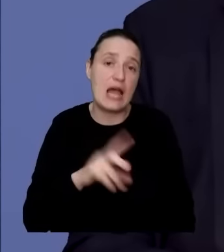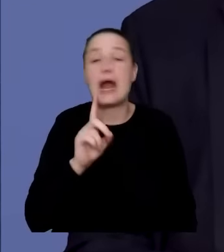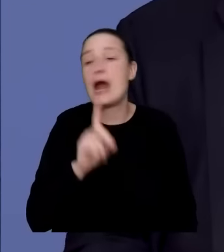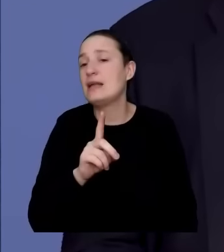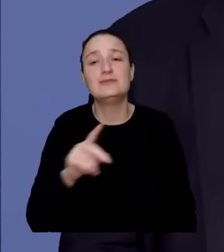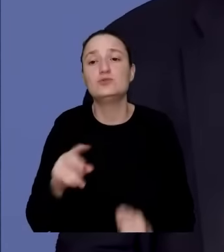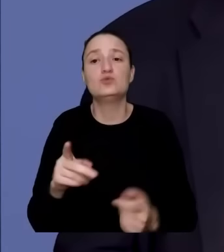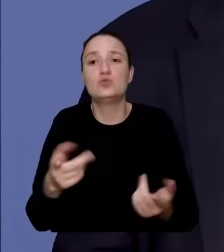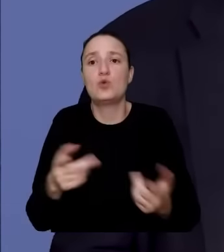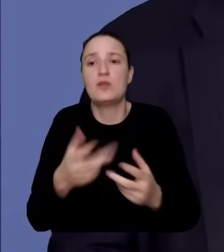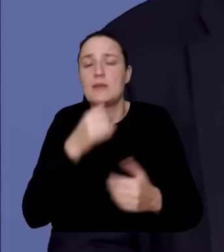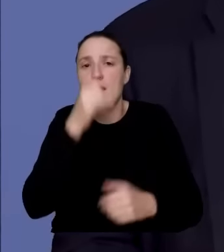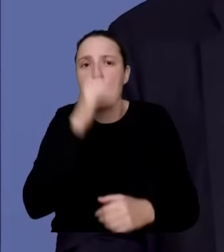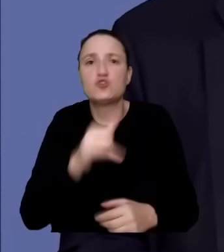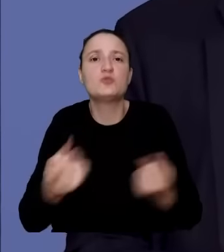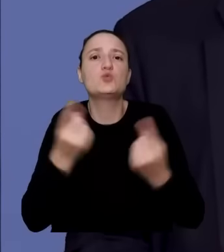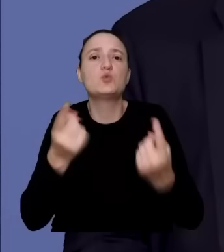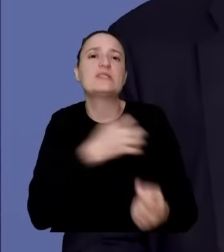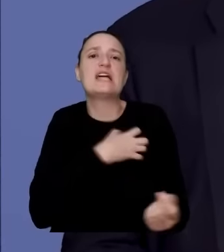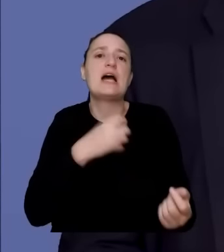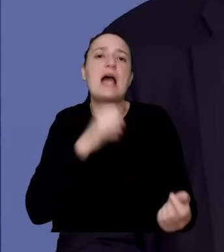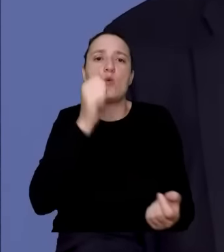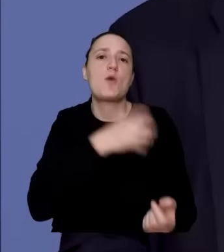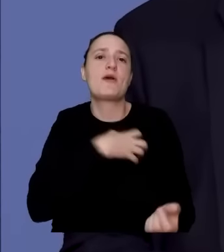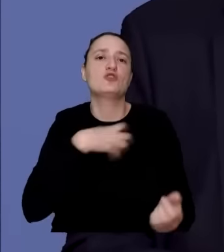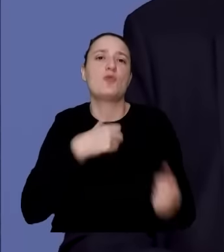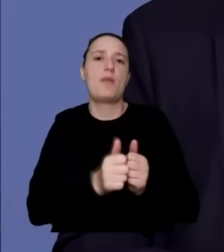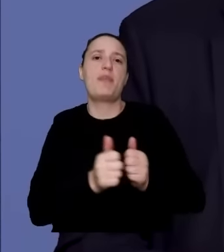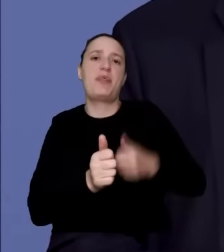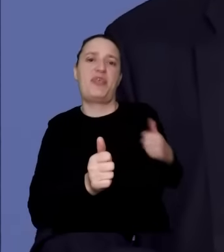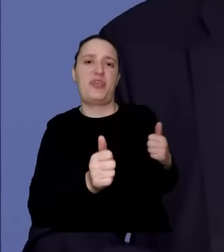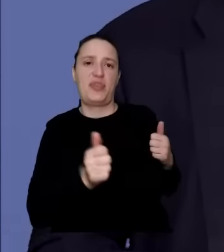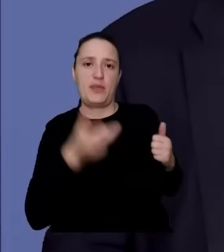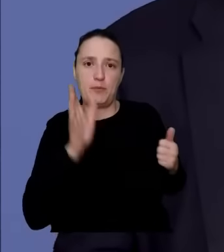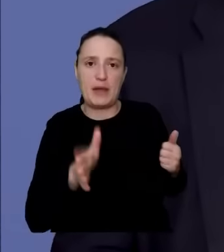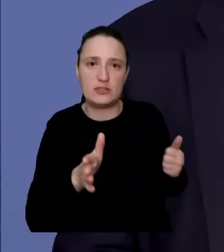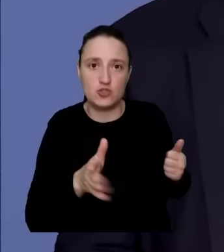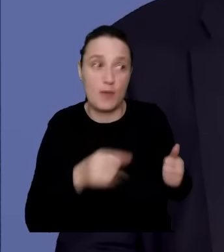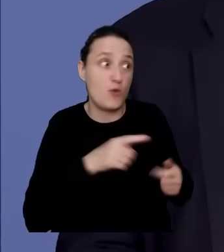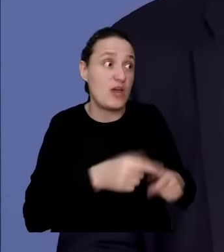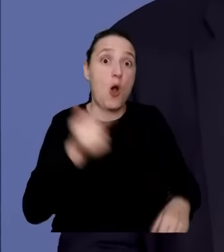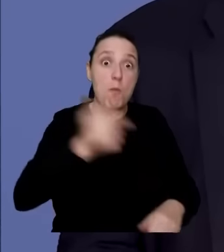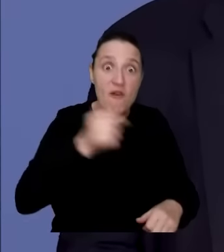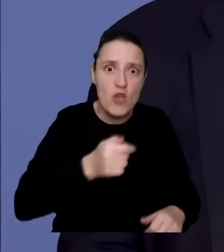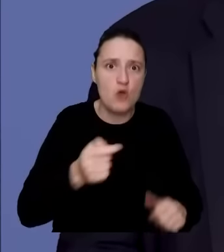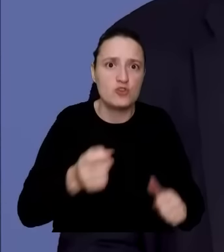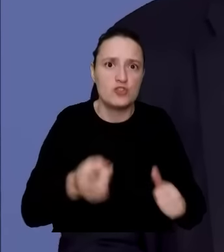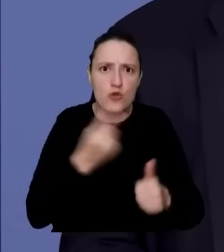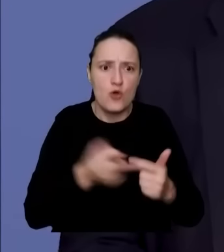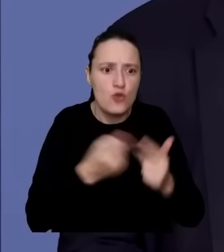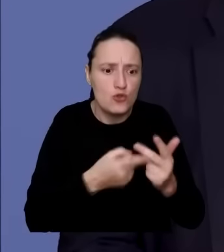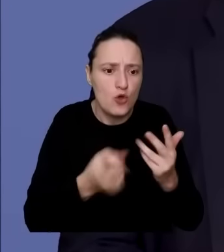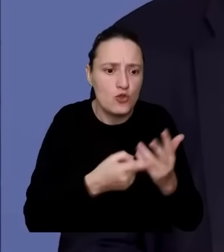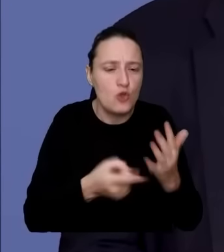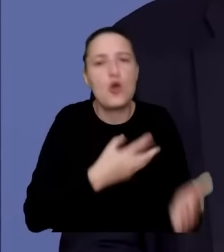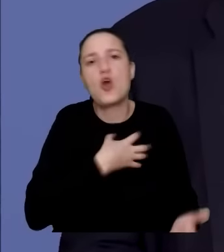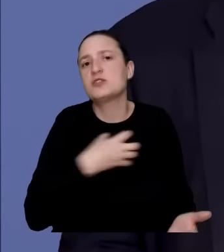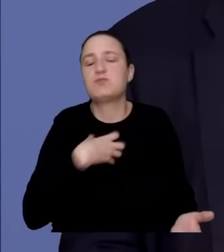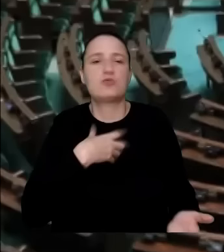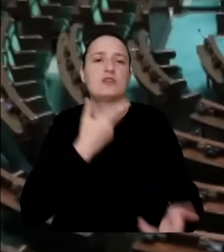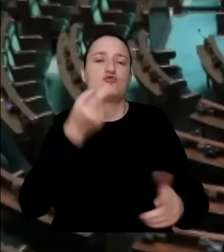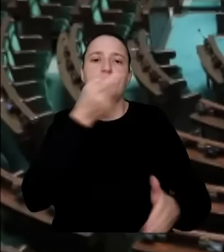będziemy zapóźnienie gospodarczo bo sami wrzucając na siebie tyle obowiązków No to gospod przewodniczą